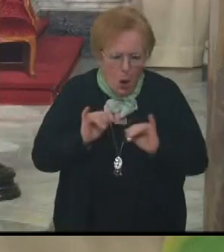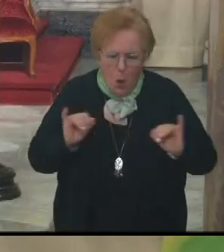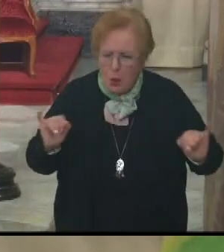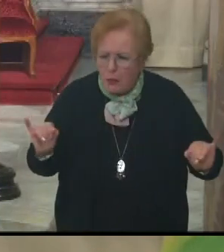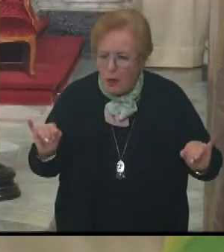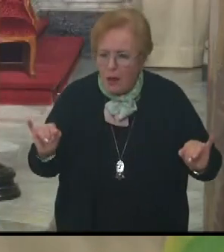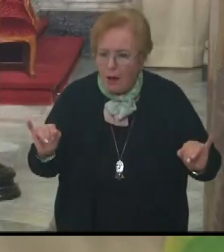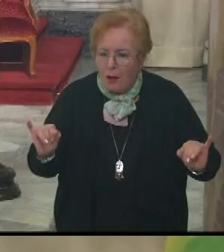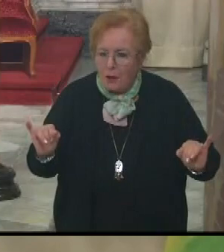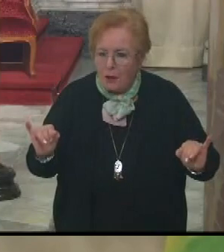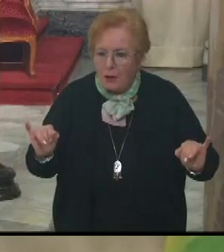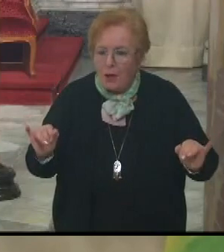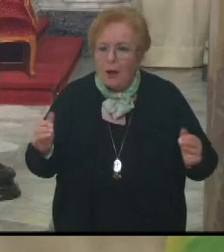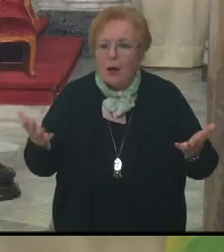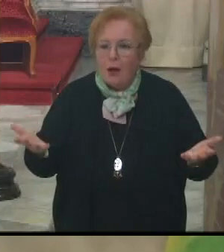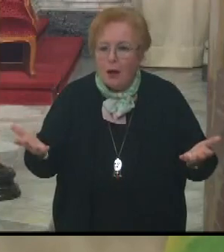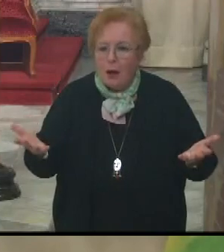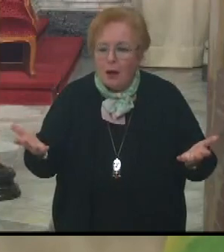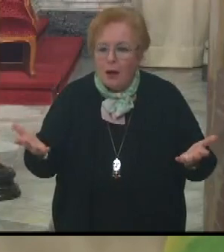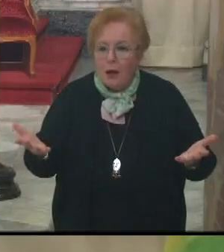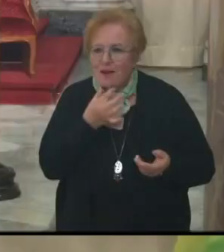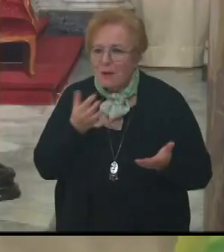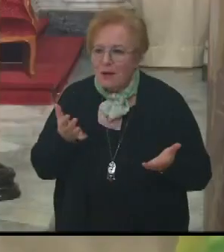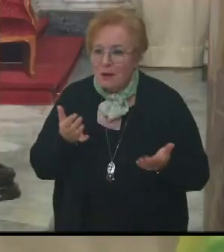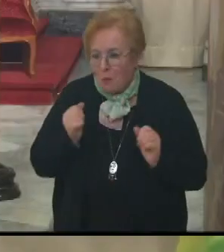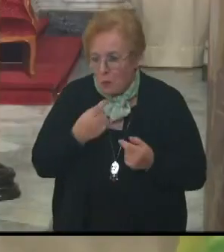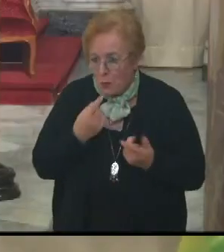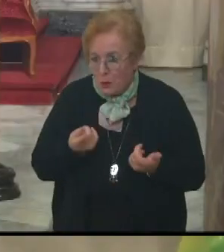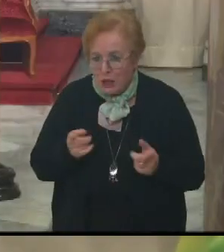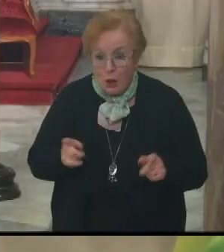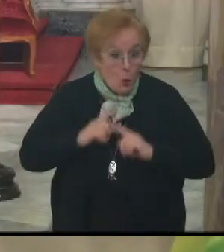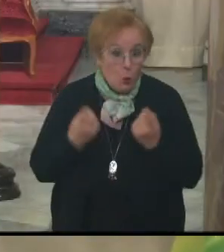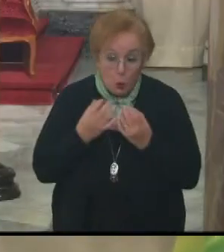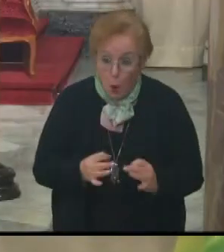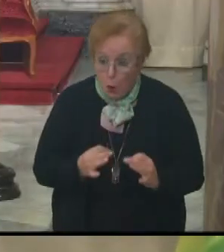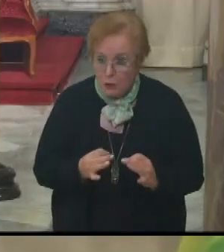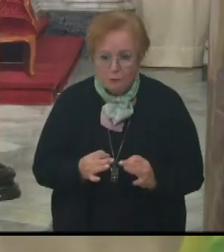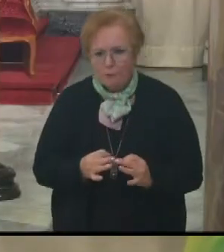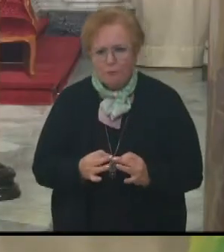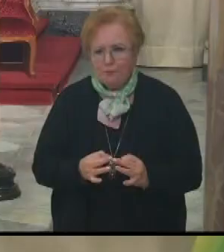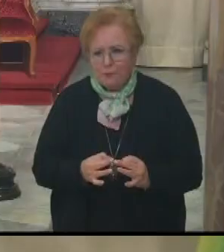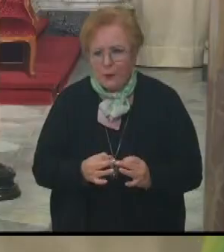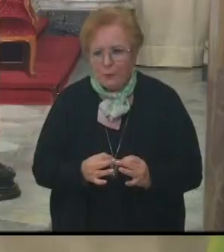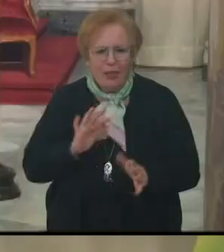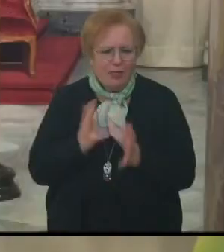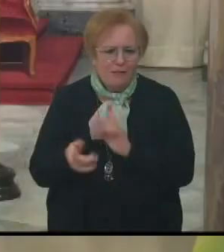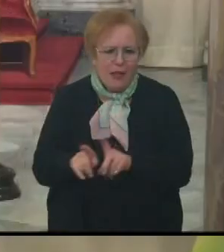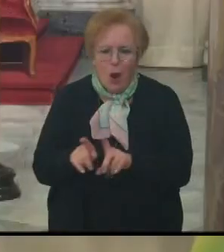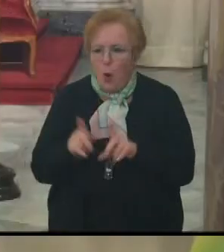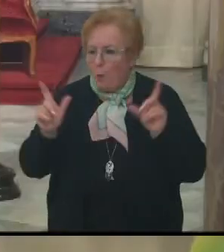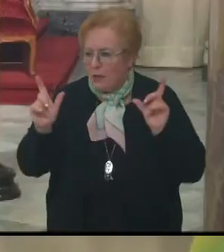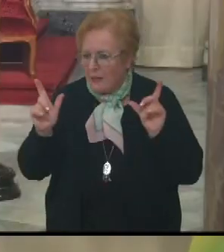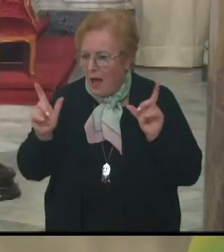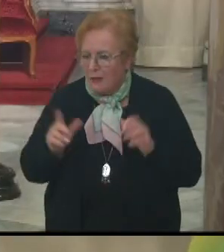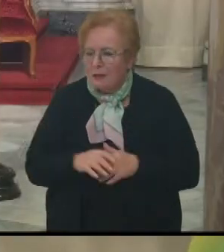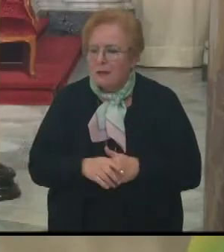allontana tutte le nostre colpe. Nel Vangelo continua questo discorso bello. Gesù,